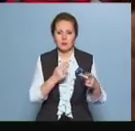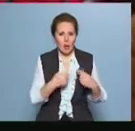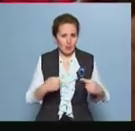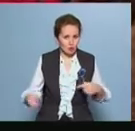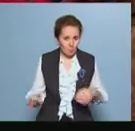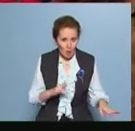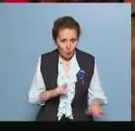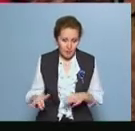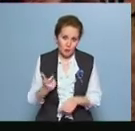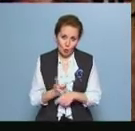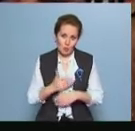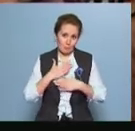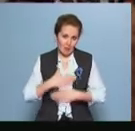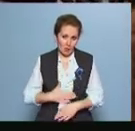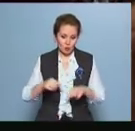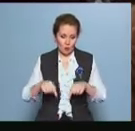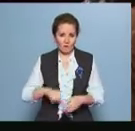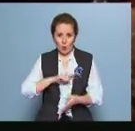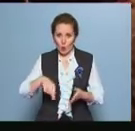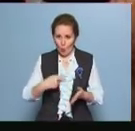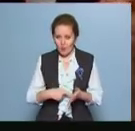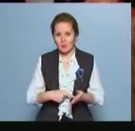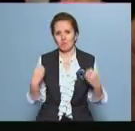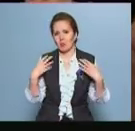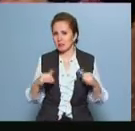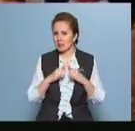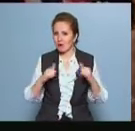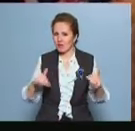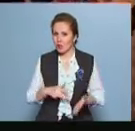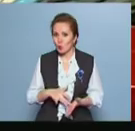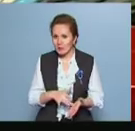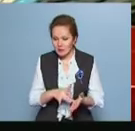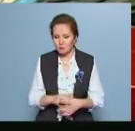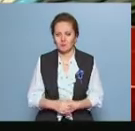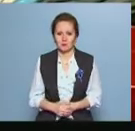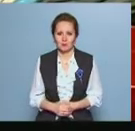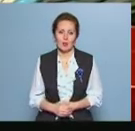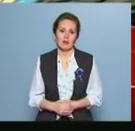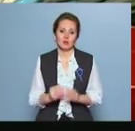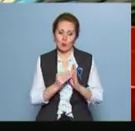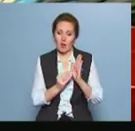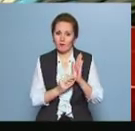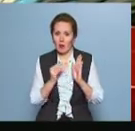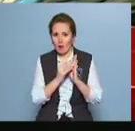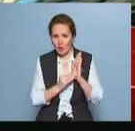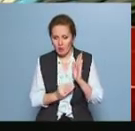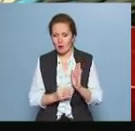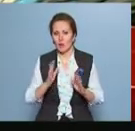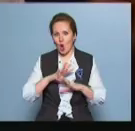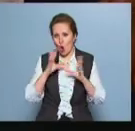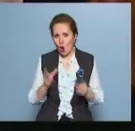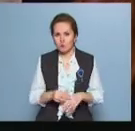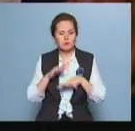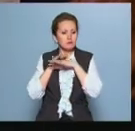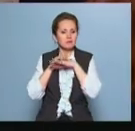мероприятия. Приятно, что в нашем городе, так скажем, правильно развивается туризм, это очень круто. Составители календаря подсчитали, что общий турпоток